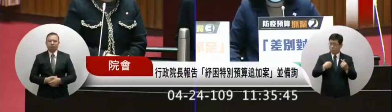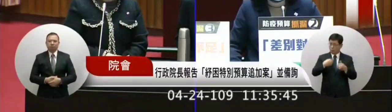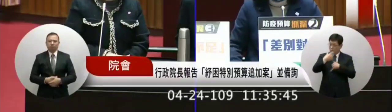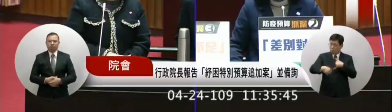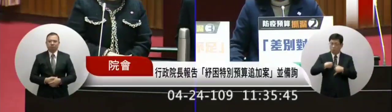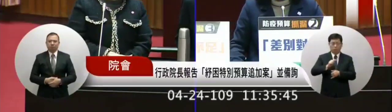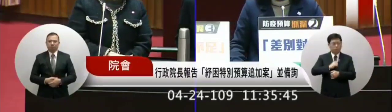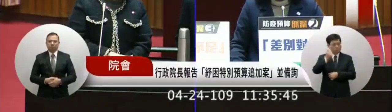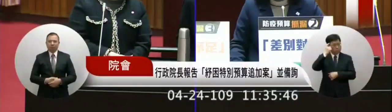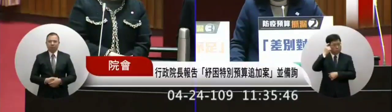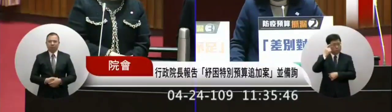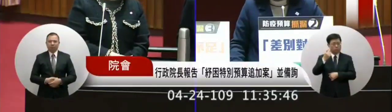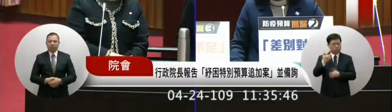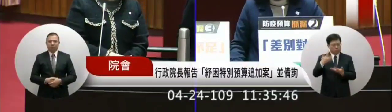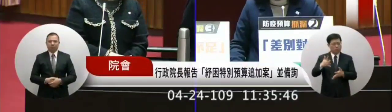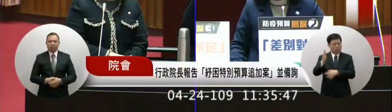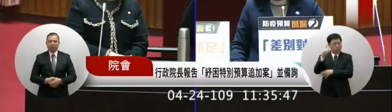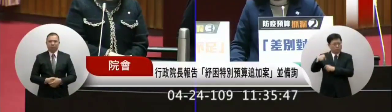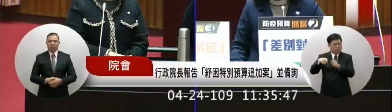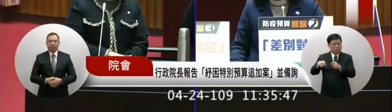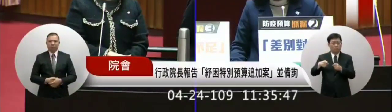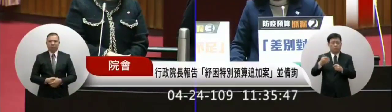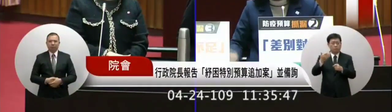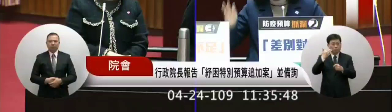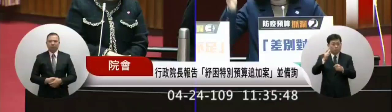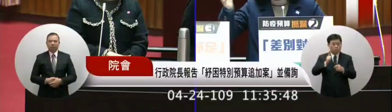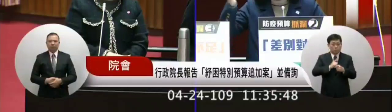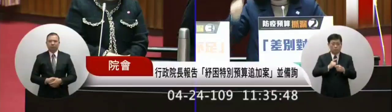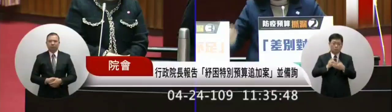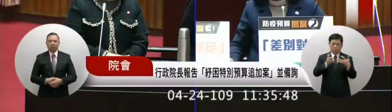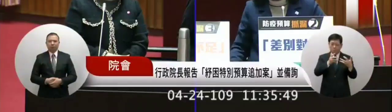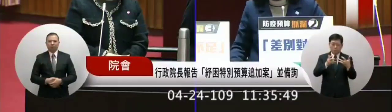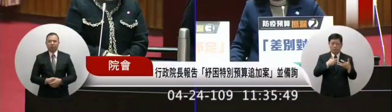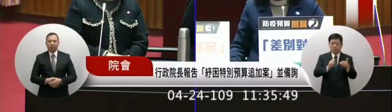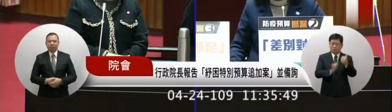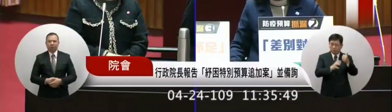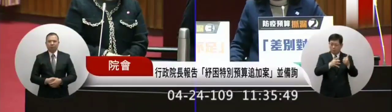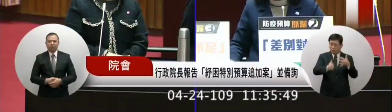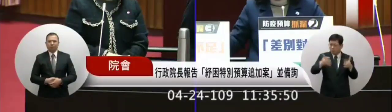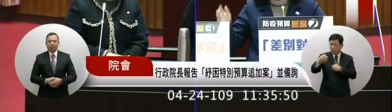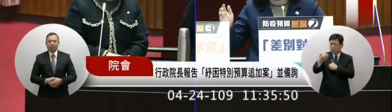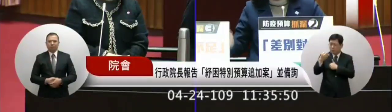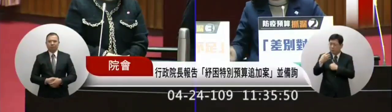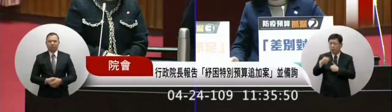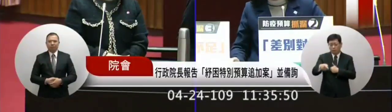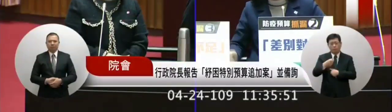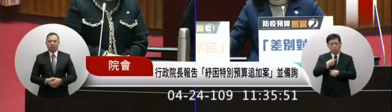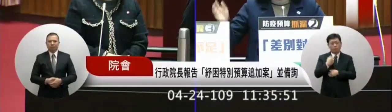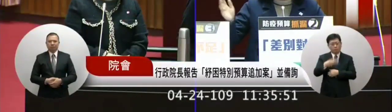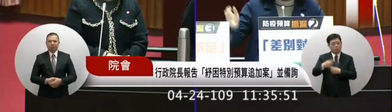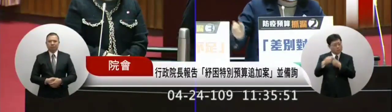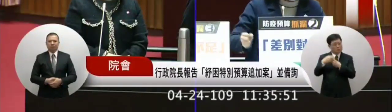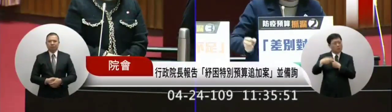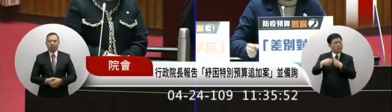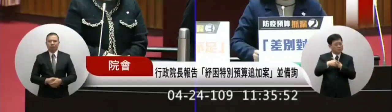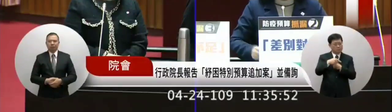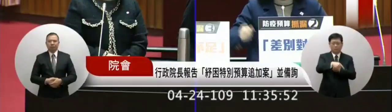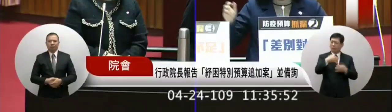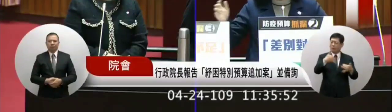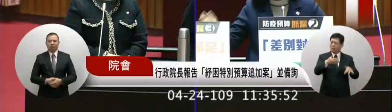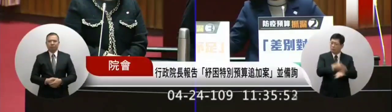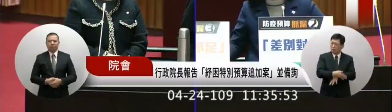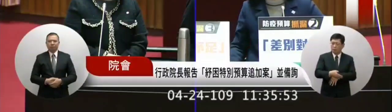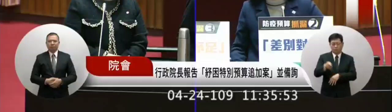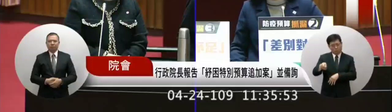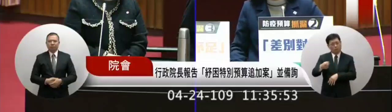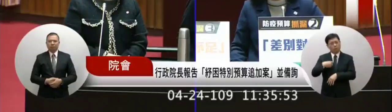来讲，我认为有一些政策哦，我们在执行的时候，很多的部会首长都跟我们讲说，这个要再研究，那个办法还没